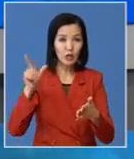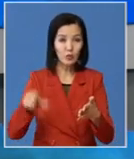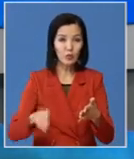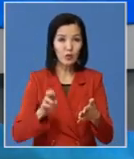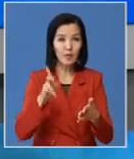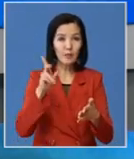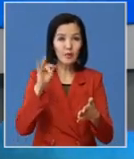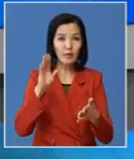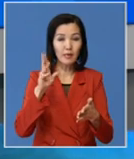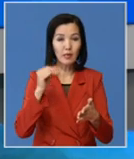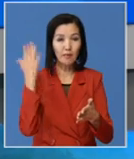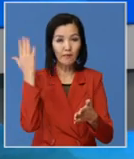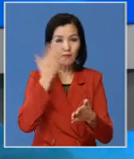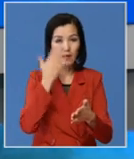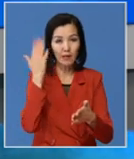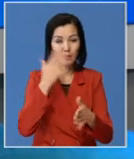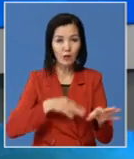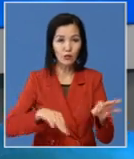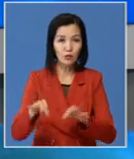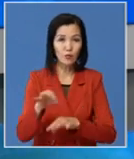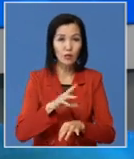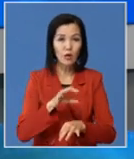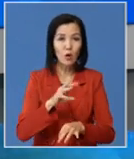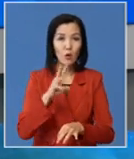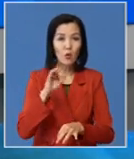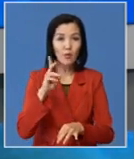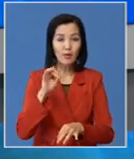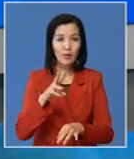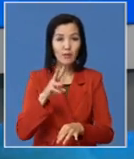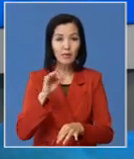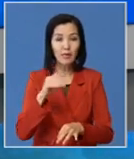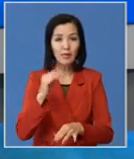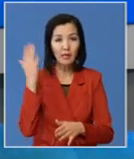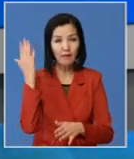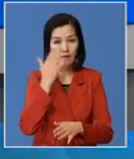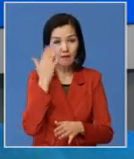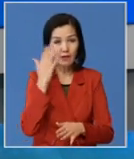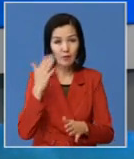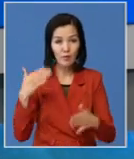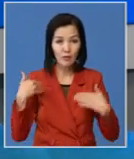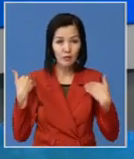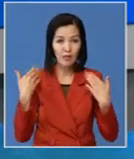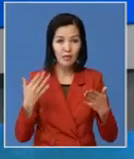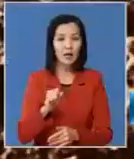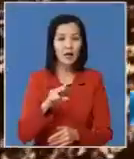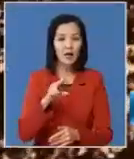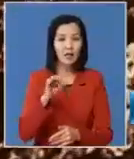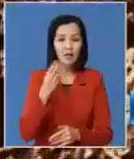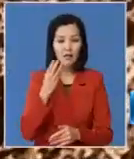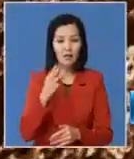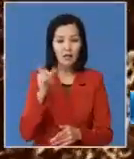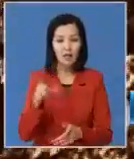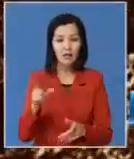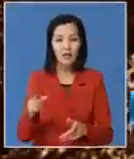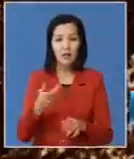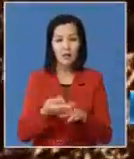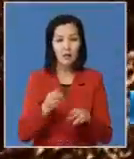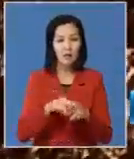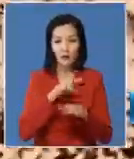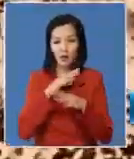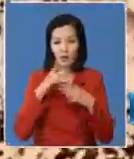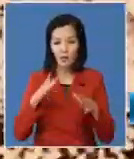тізбеледі. 1 желтоқсанға дейін тұрғын үй коммуналдық шаруашылығы бойынша жеңілдетілген жаңа тарифтер таныстырылуы шарт. Осы апта соңына дейін